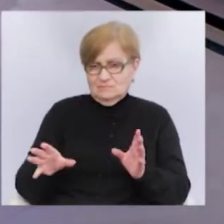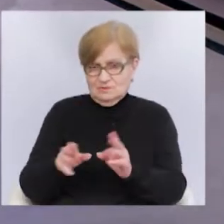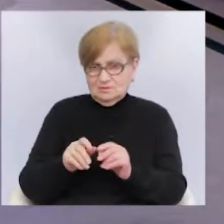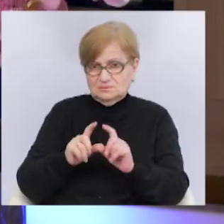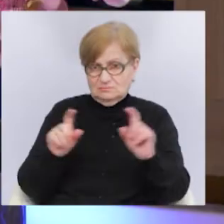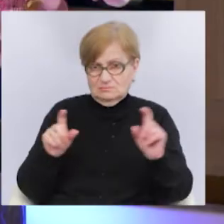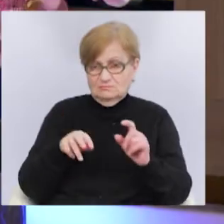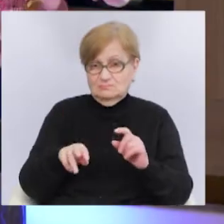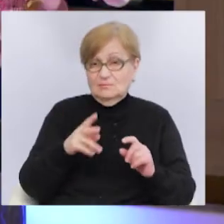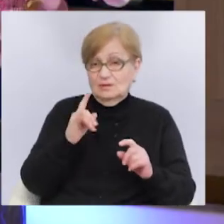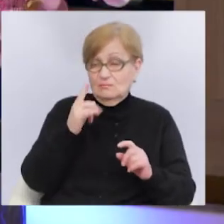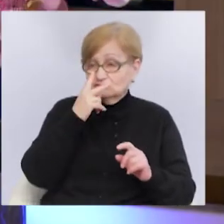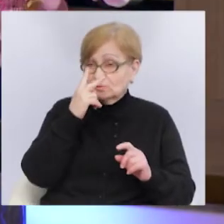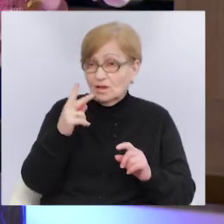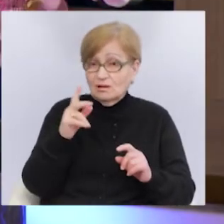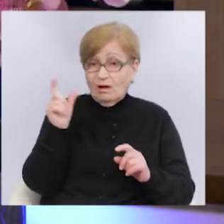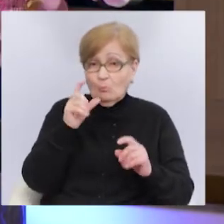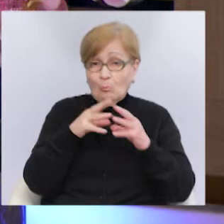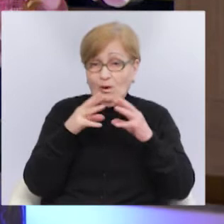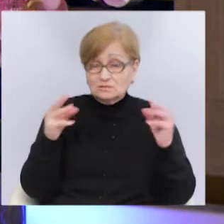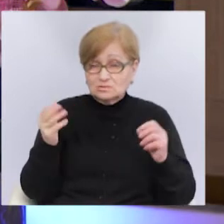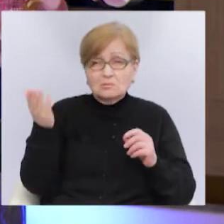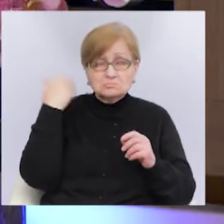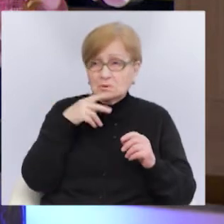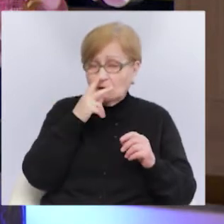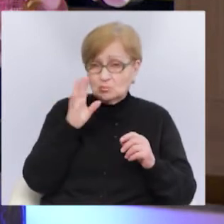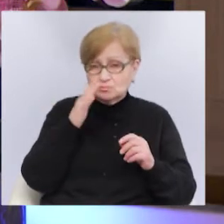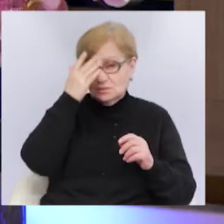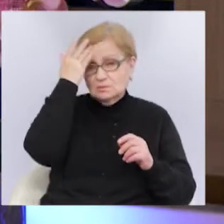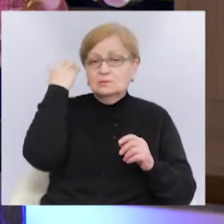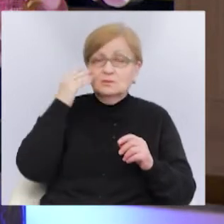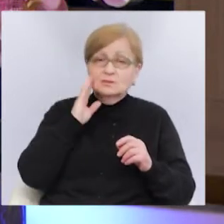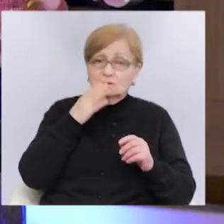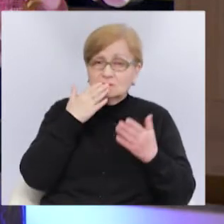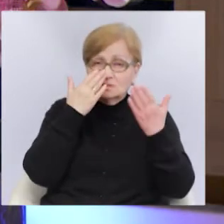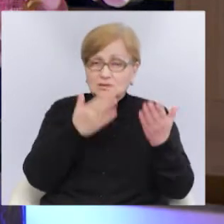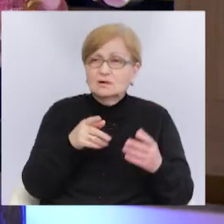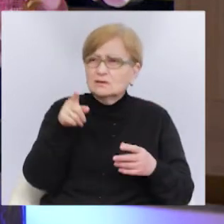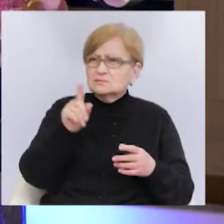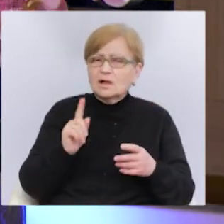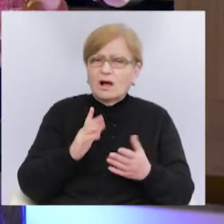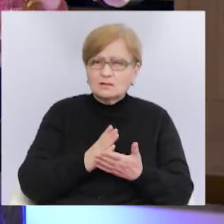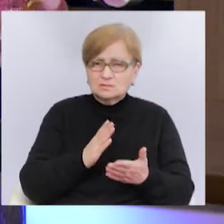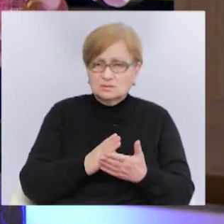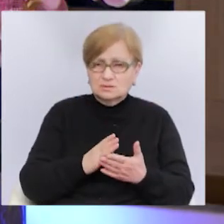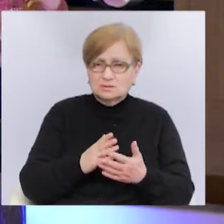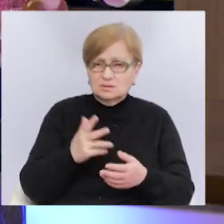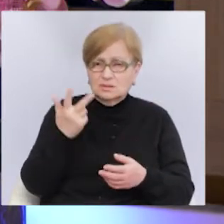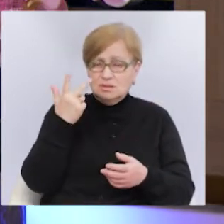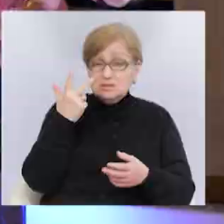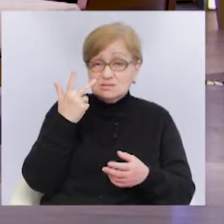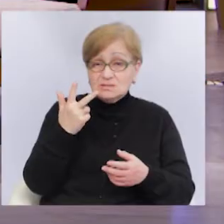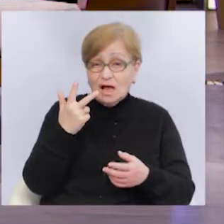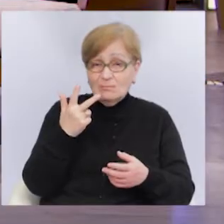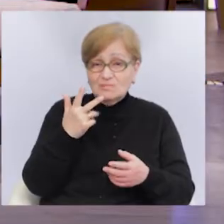ერთად. და ბავშვი დაინახავს ბადრიჯანს, რომელიც მანამდე არასდროს არ უნახავს. და დედას ეკითხება, რომ ეს რა არის? და სამი სცენარია,